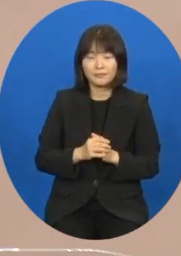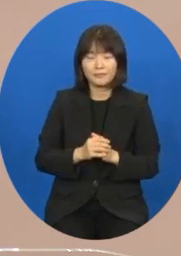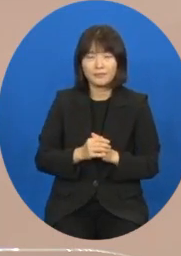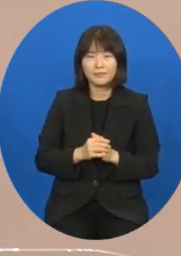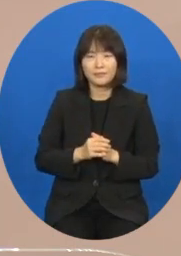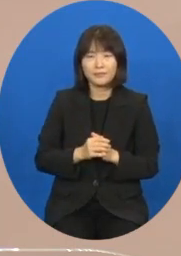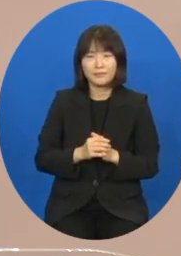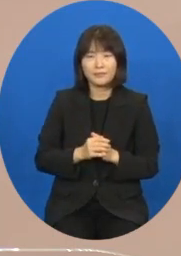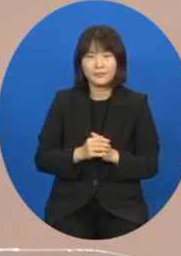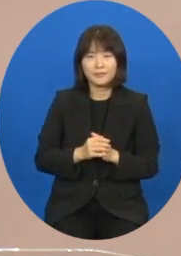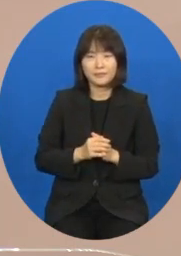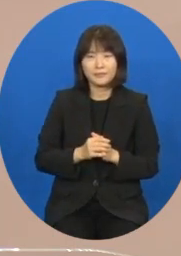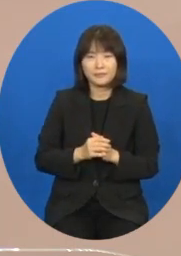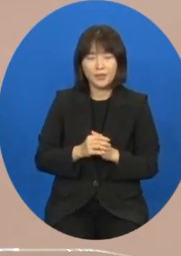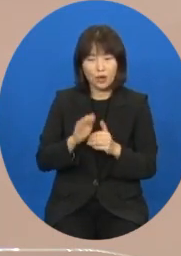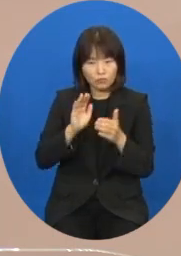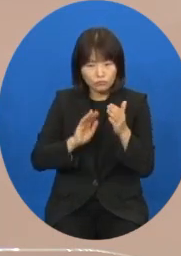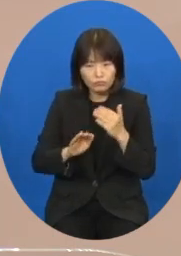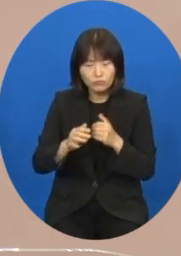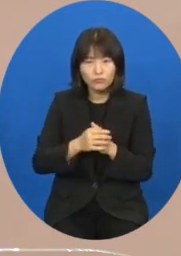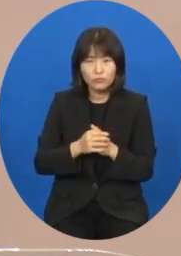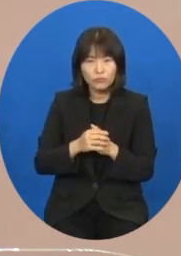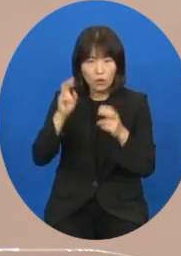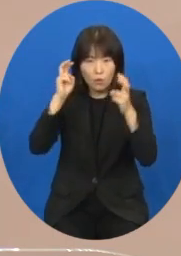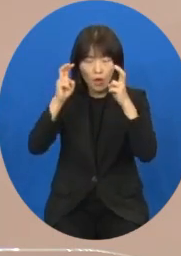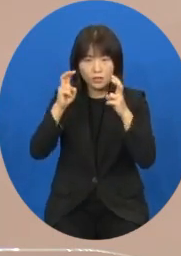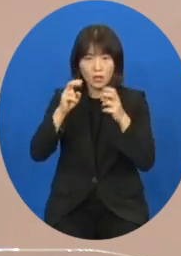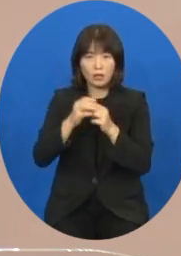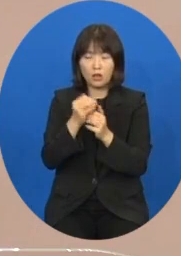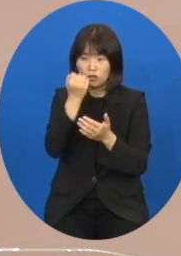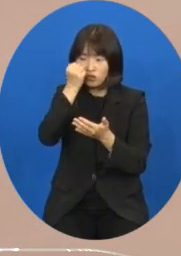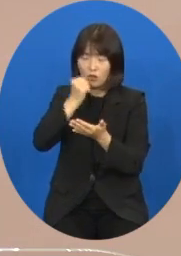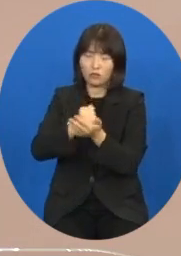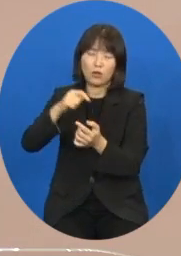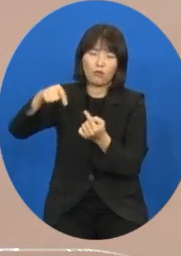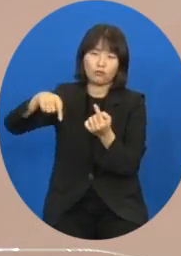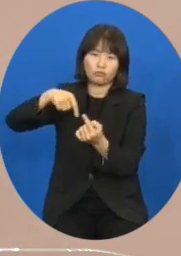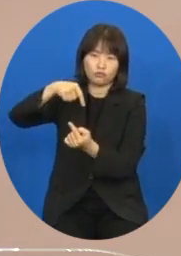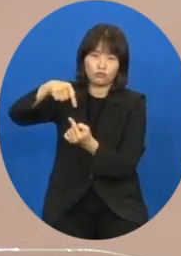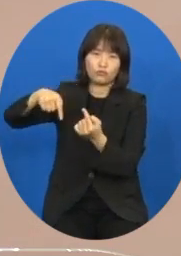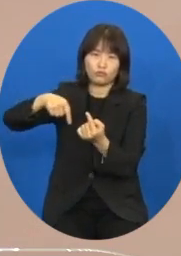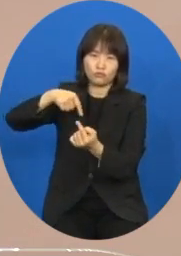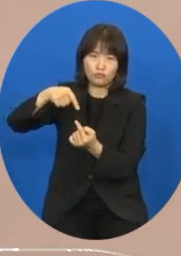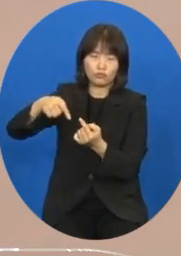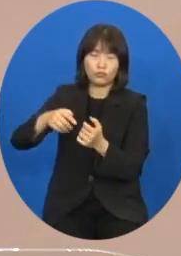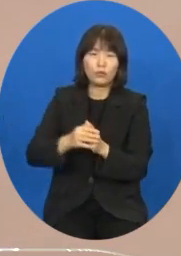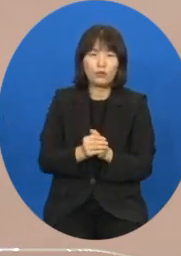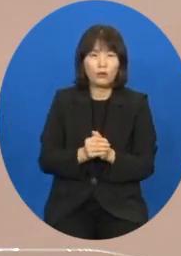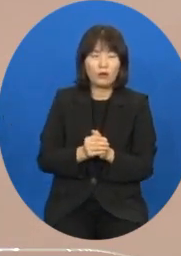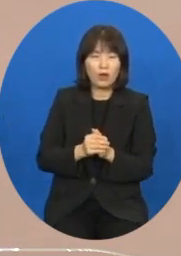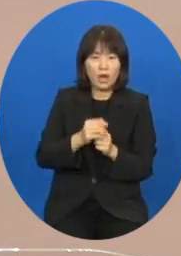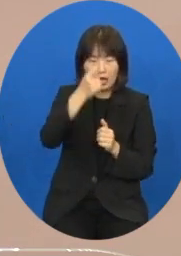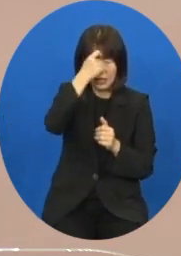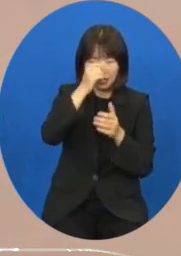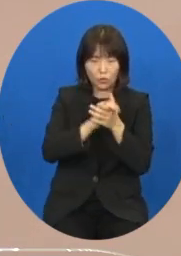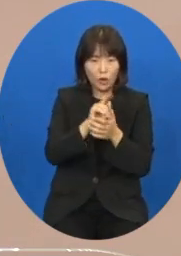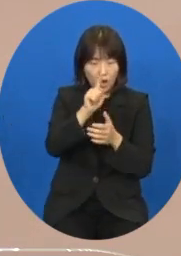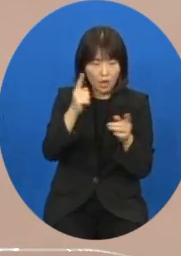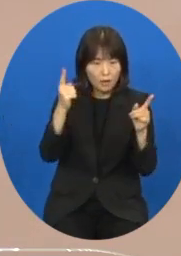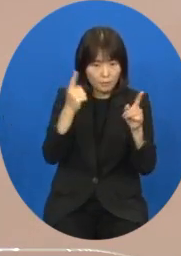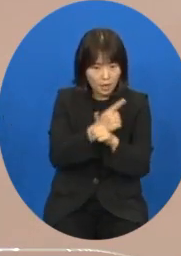그리고 정말 얼마 안 가서 회사가 정상화가 됐어요. 기도가 하나 바뀌는 것도요,